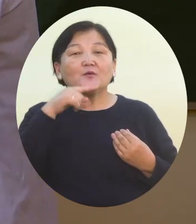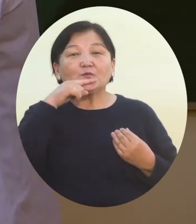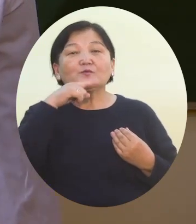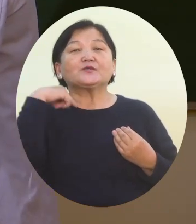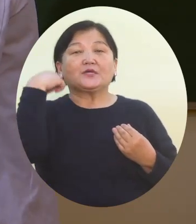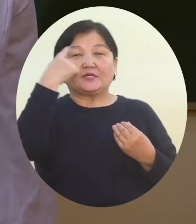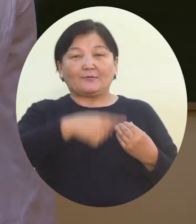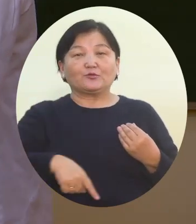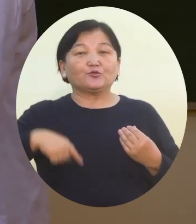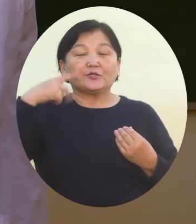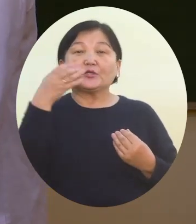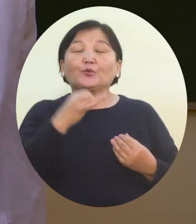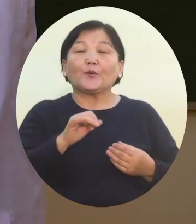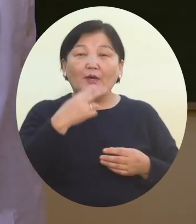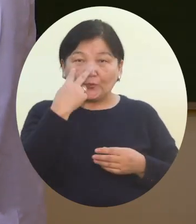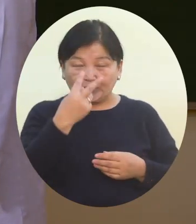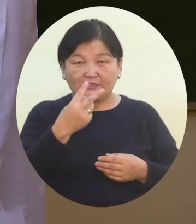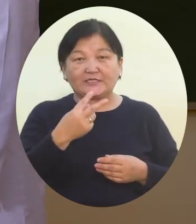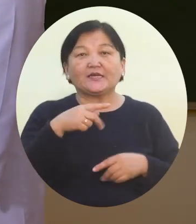ажиглалаа.